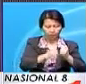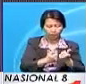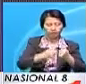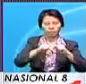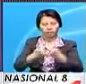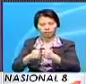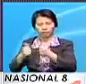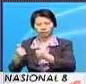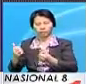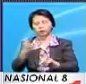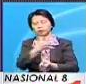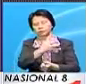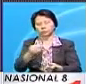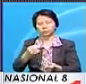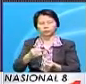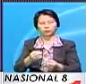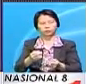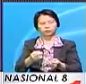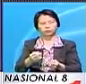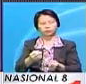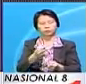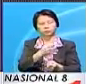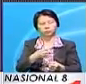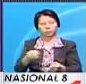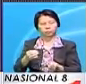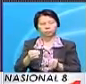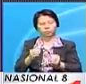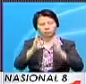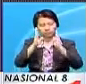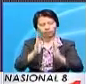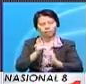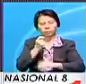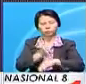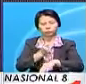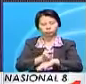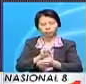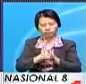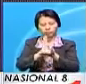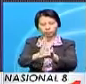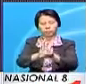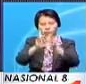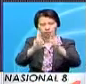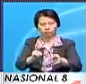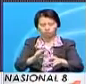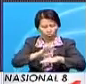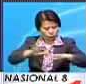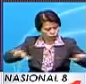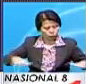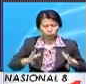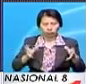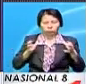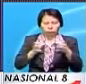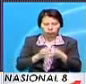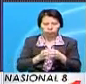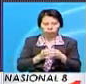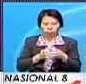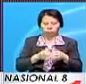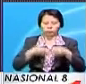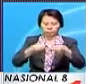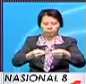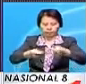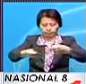juga badan-badan yang bertugas untuk membantu rakyat disatukan untuk memberikan